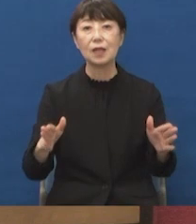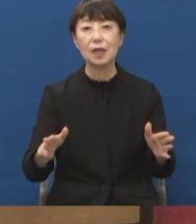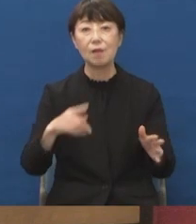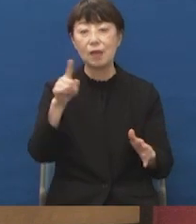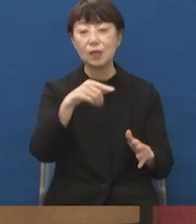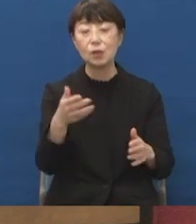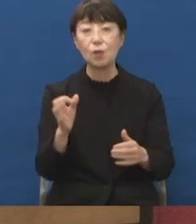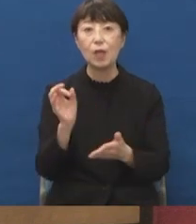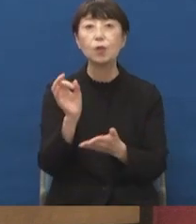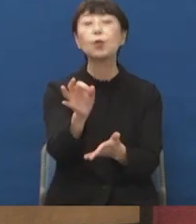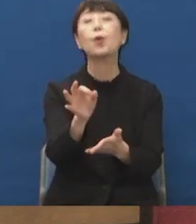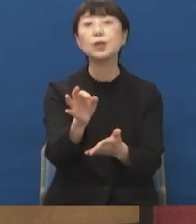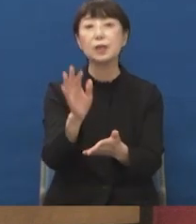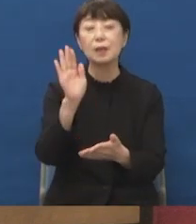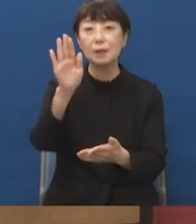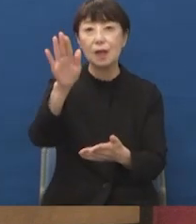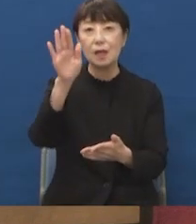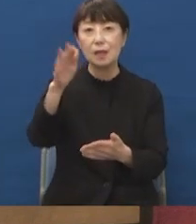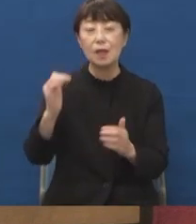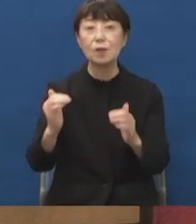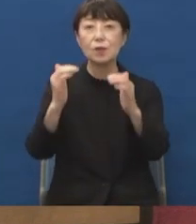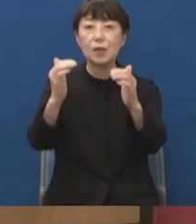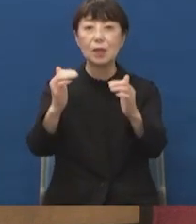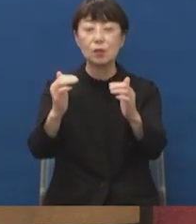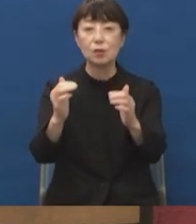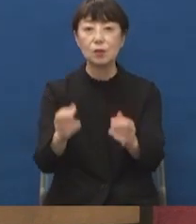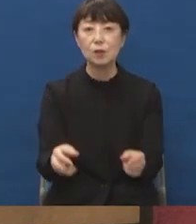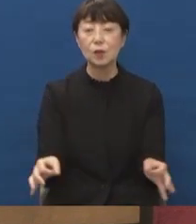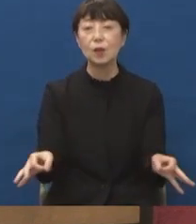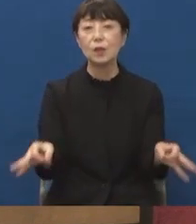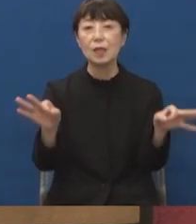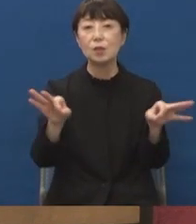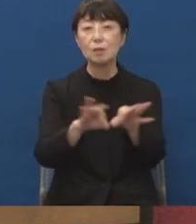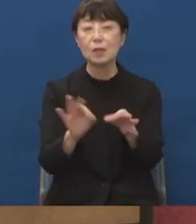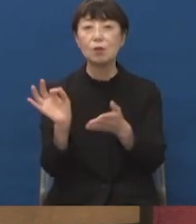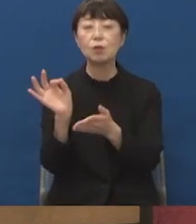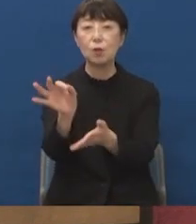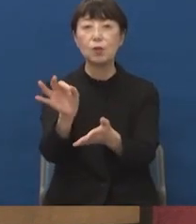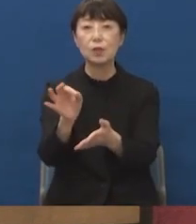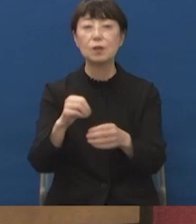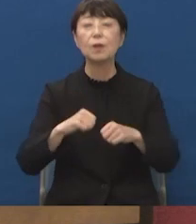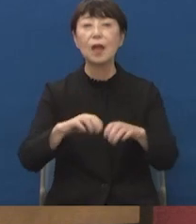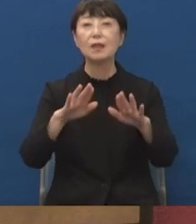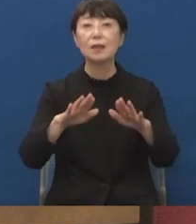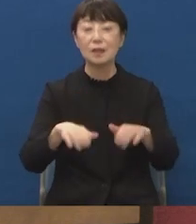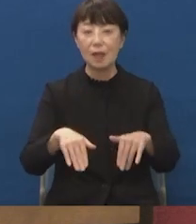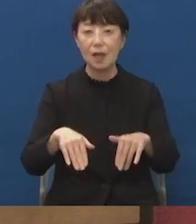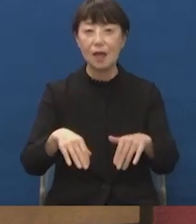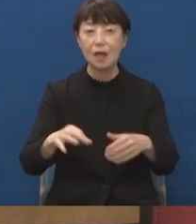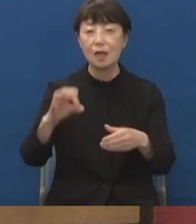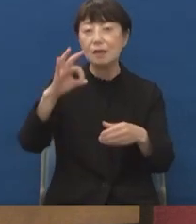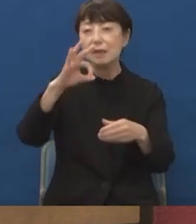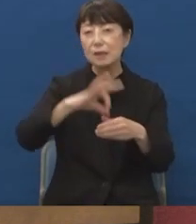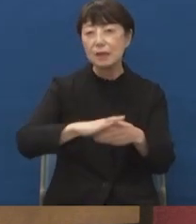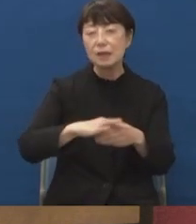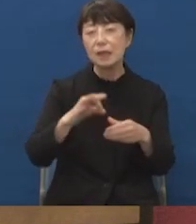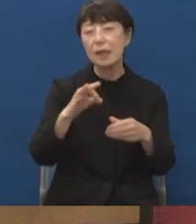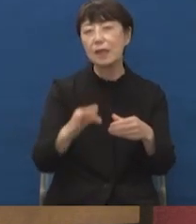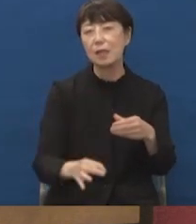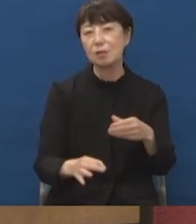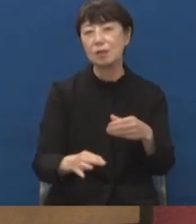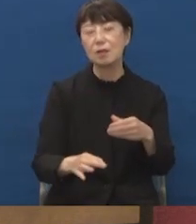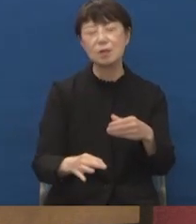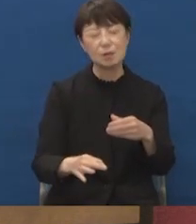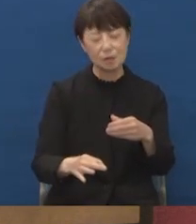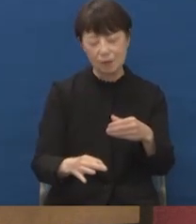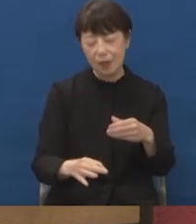未来への成長につながる設備投資が削減され、低成長と低賃金から抜け出せず、さらなるデフレ